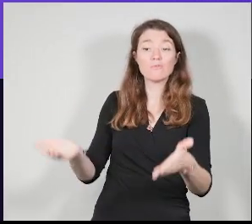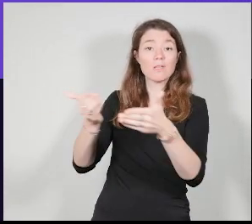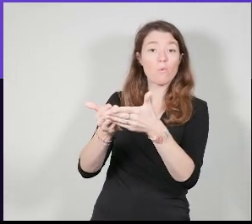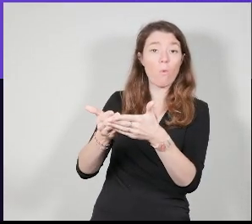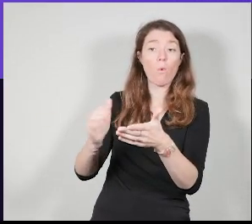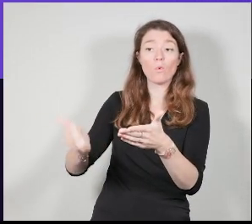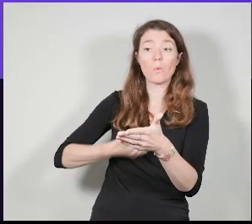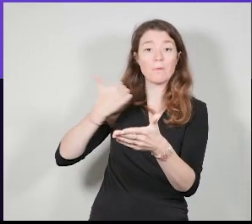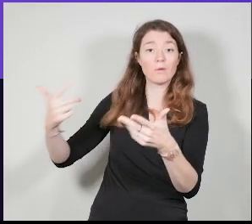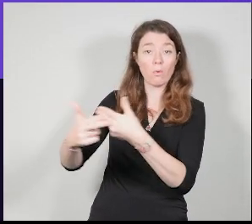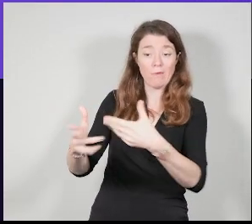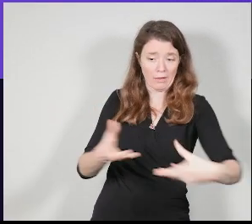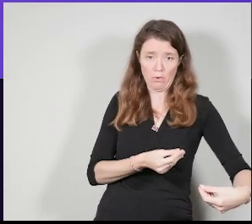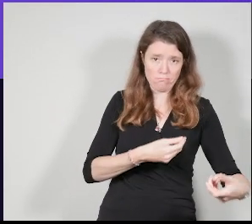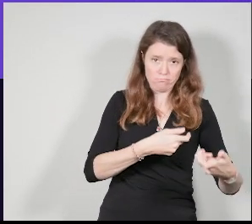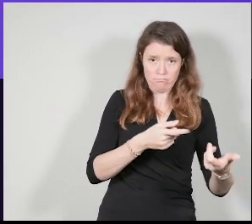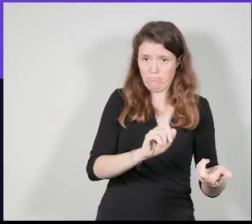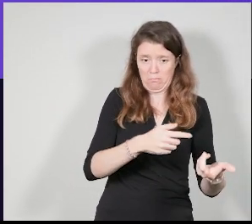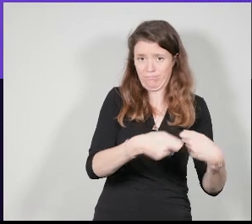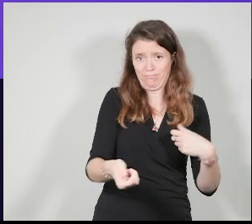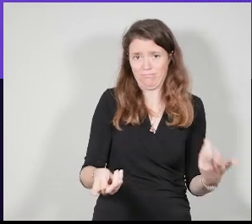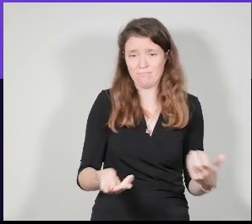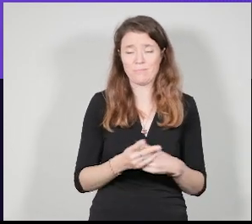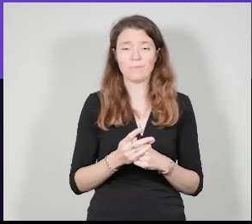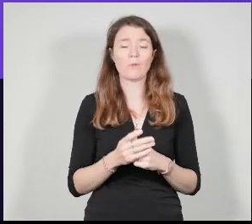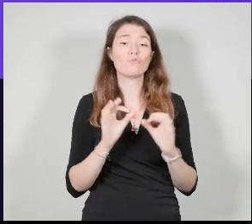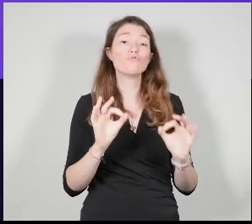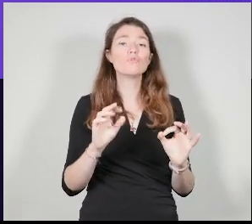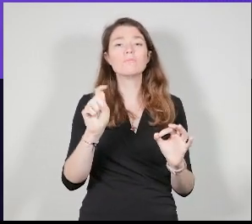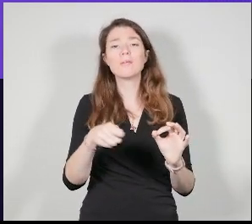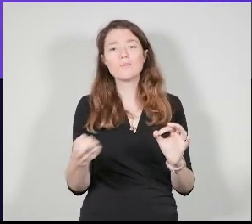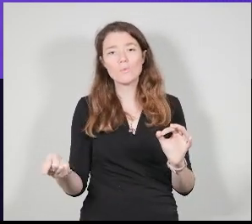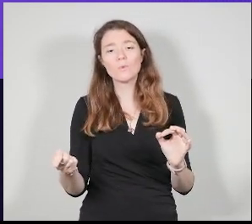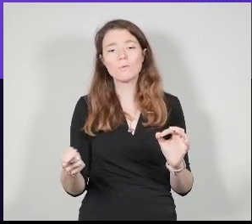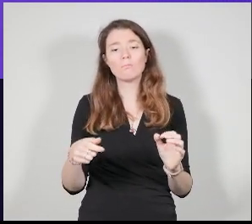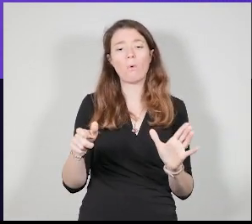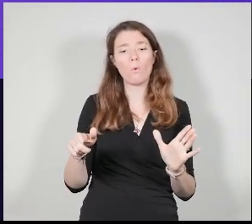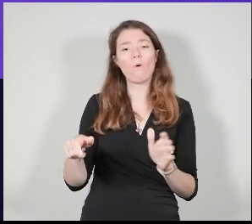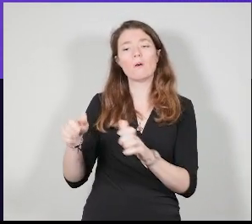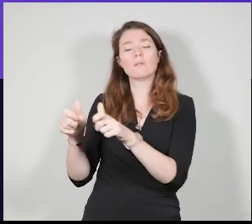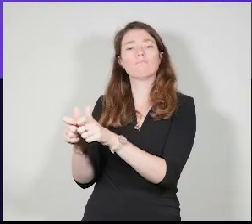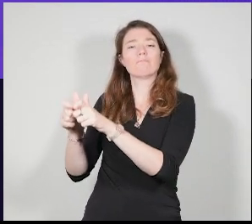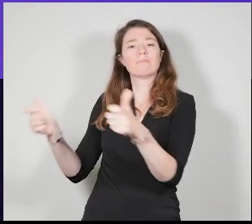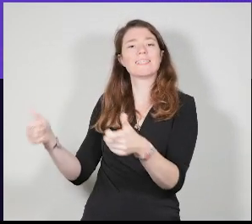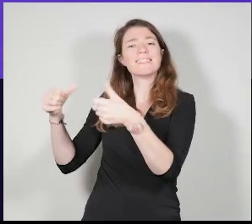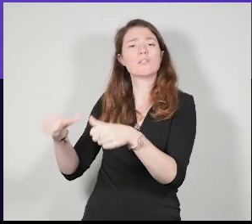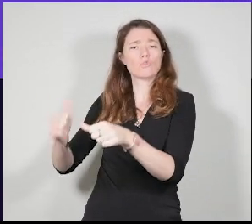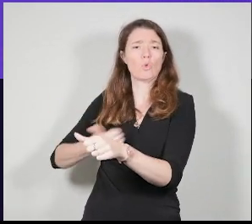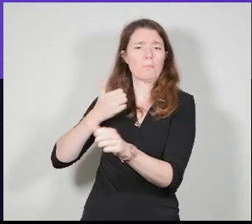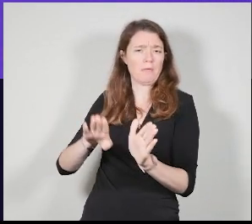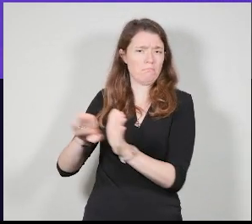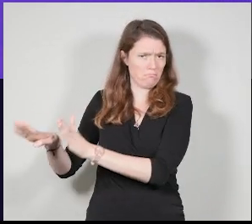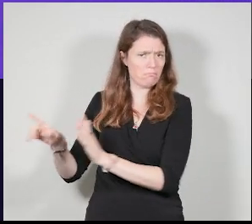perte d'autonomie. Donc évidemment, je mets de côté les résidences autonomie pour lesquelles on fait